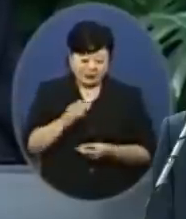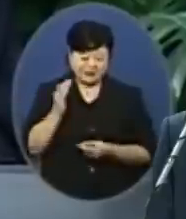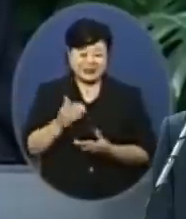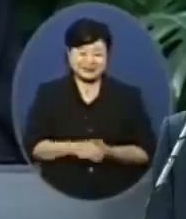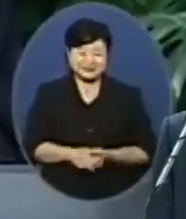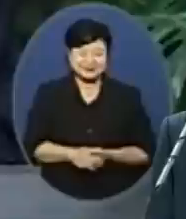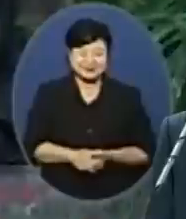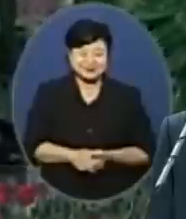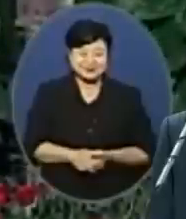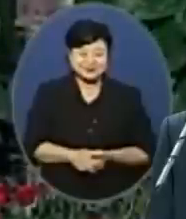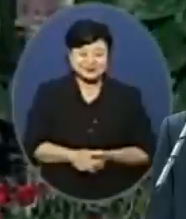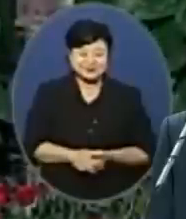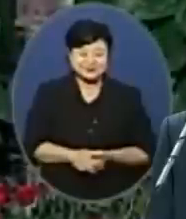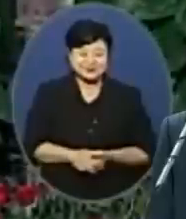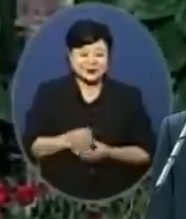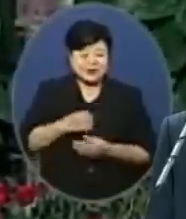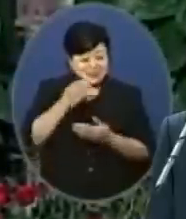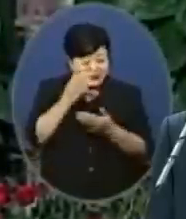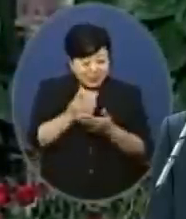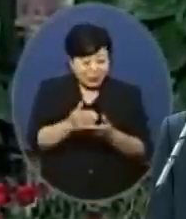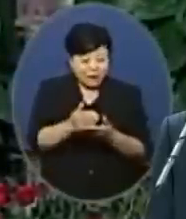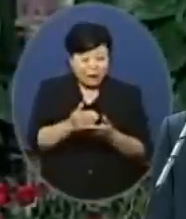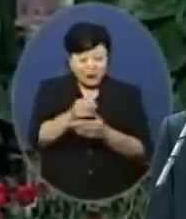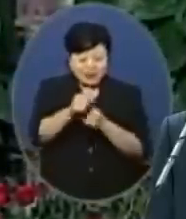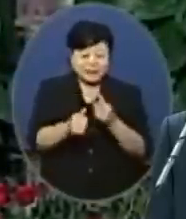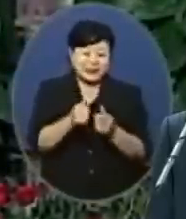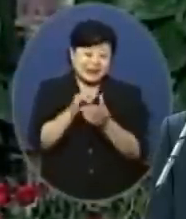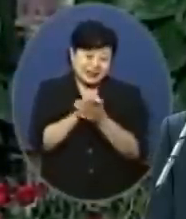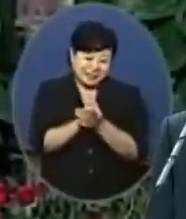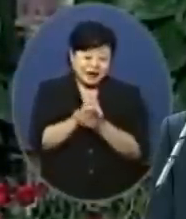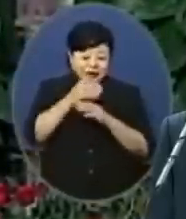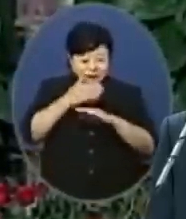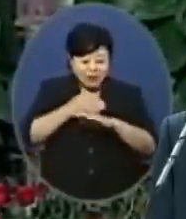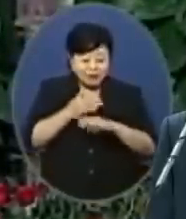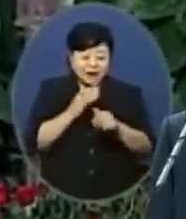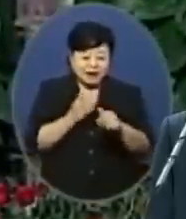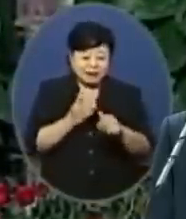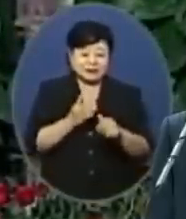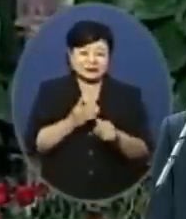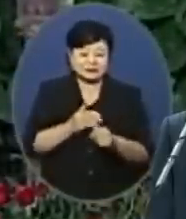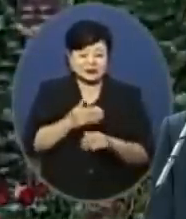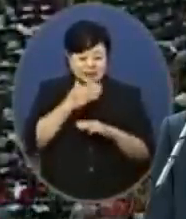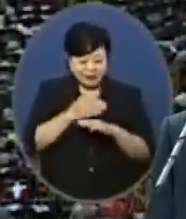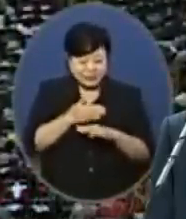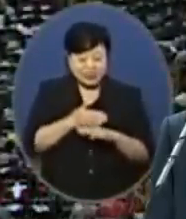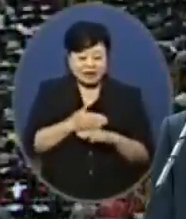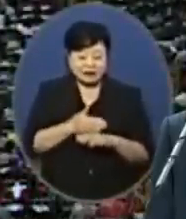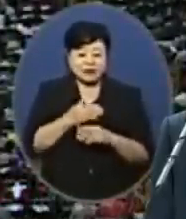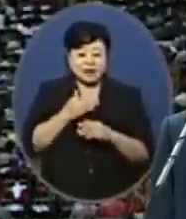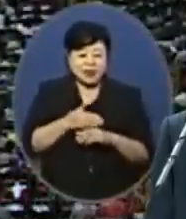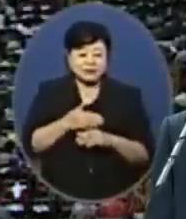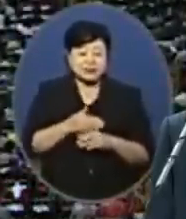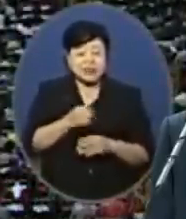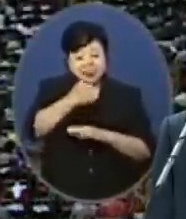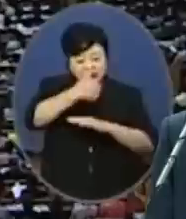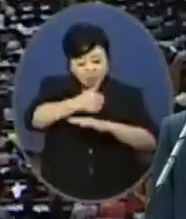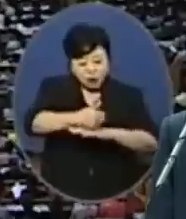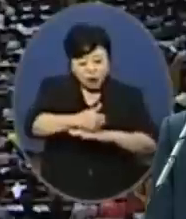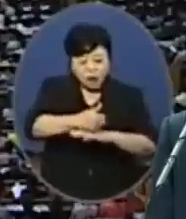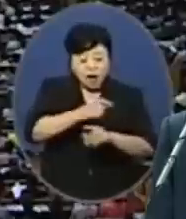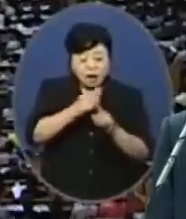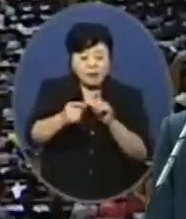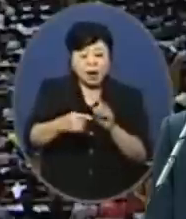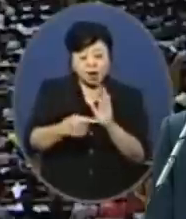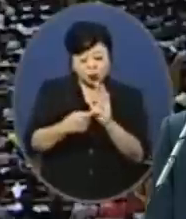것입니다. 우리는 염려하지 말고 하나님께 기도하고 간구함으로 감사하고 그 감사한 결과를